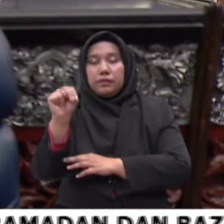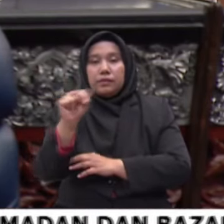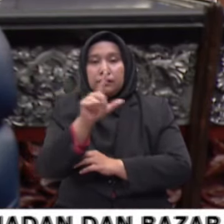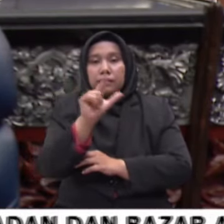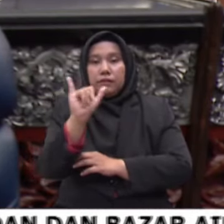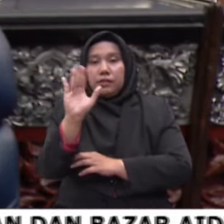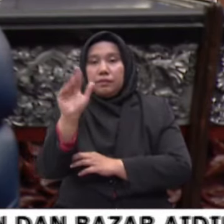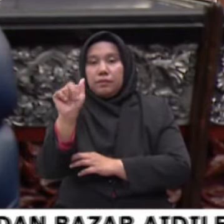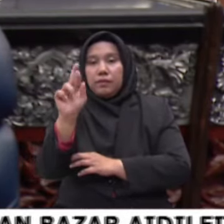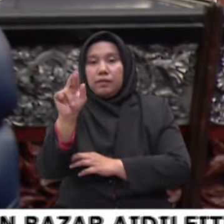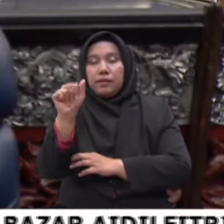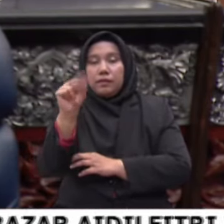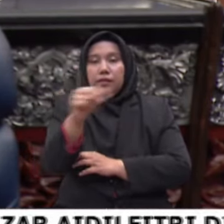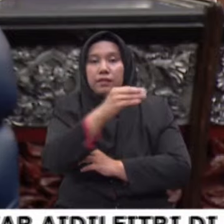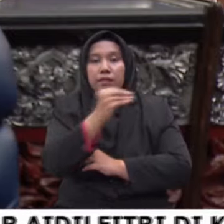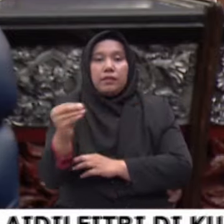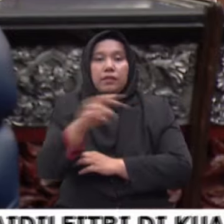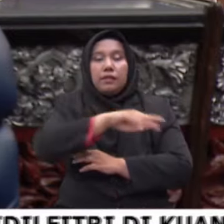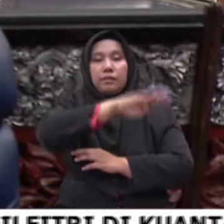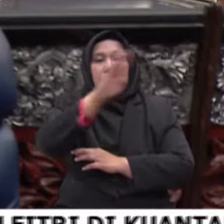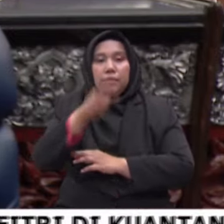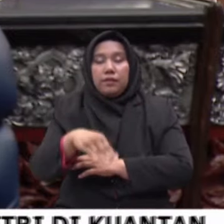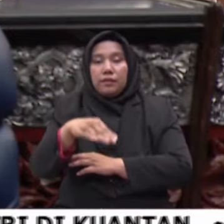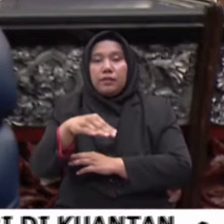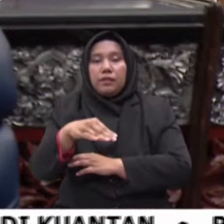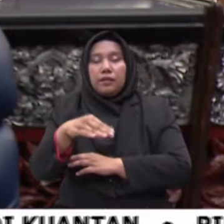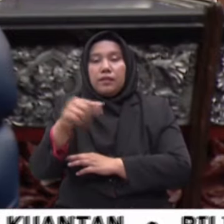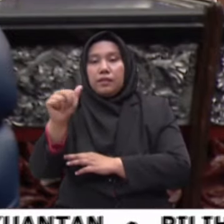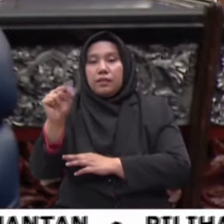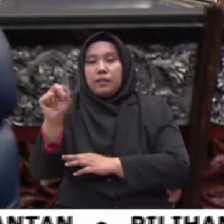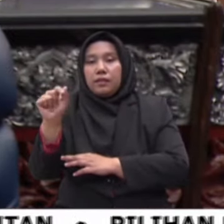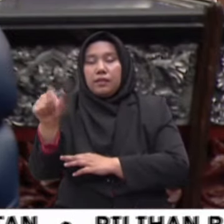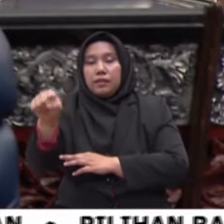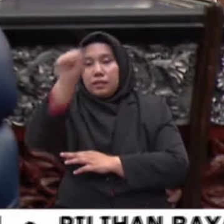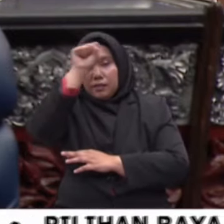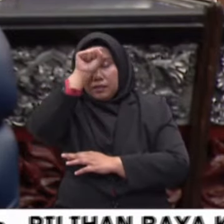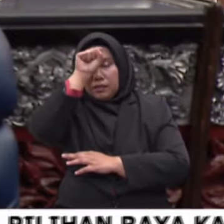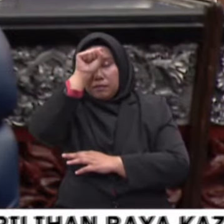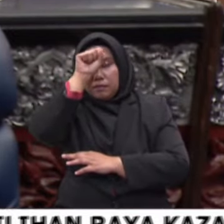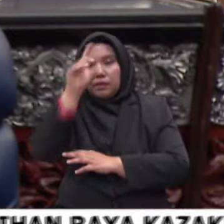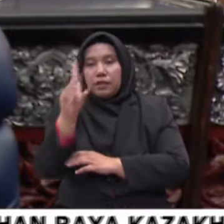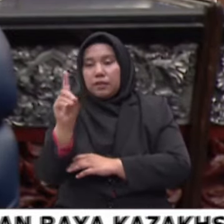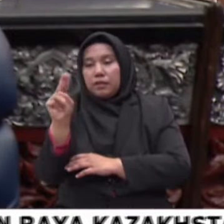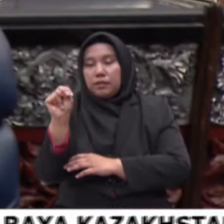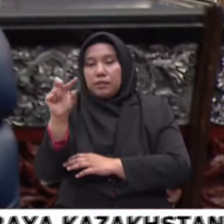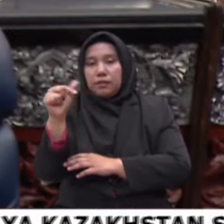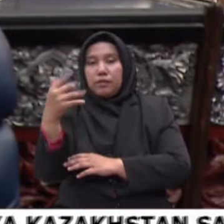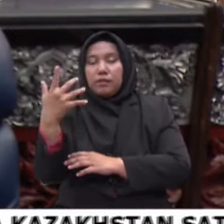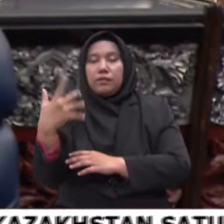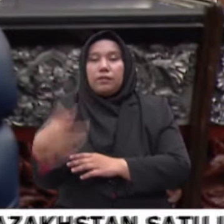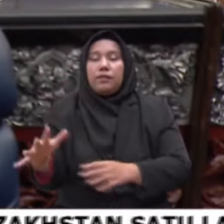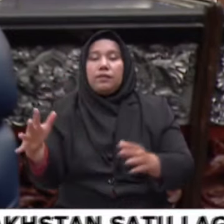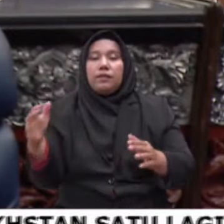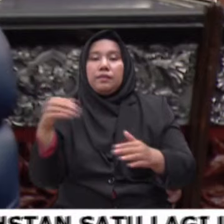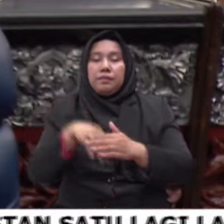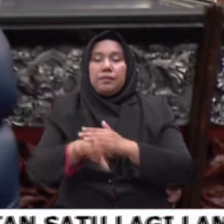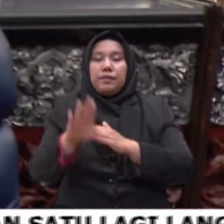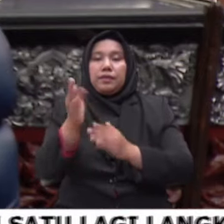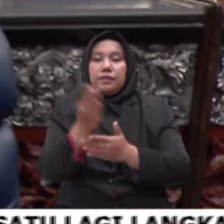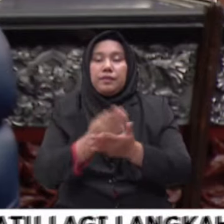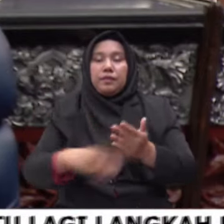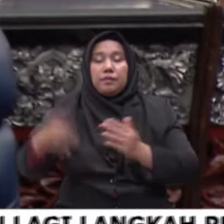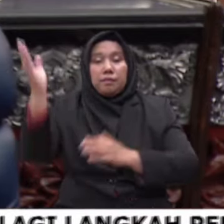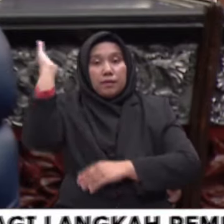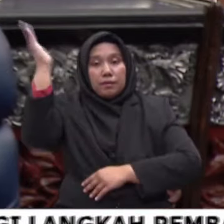Bukit Bukit Gantang, Segamat dan Dungun yang telah er mengambil bahagian di dalam er